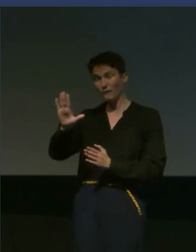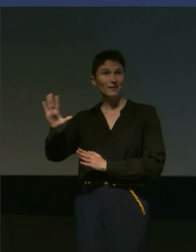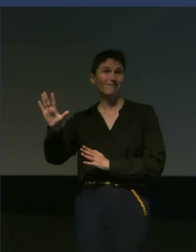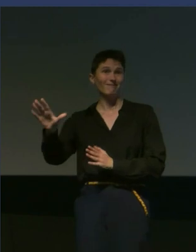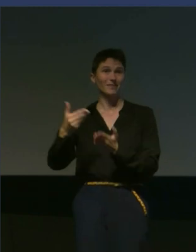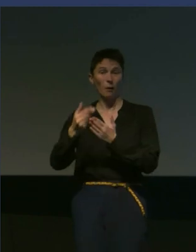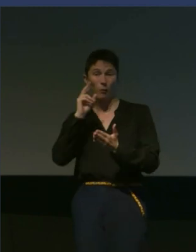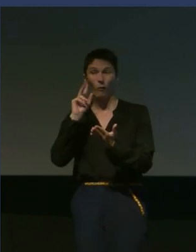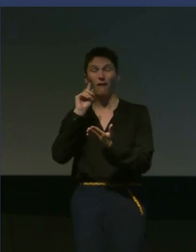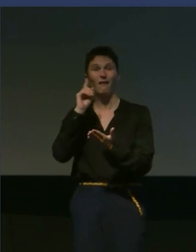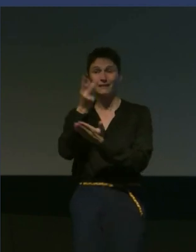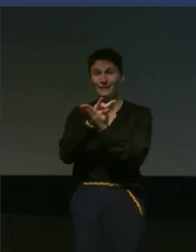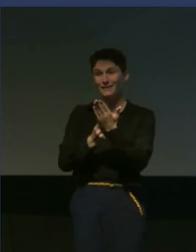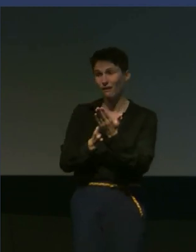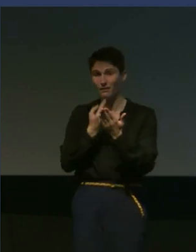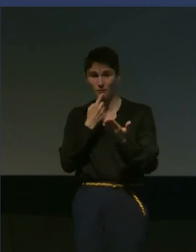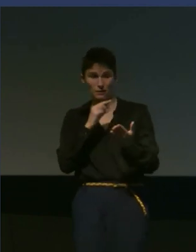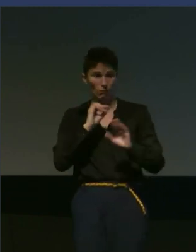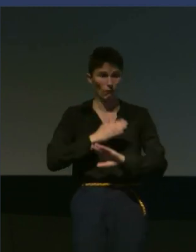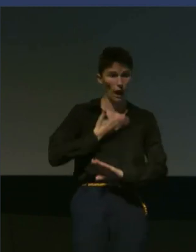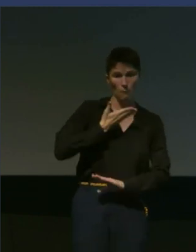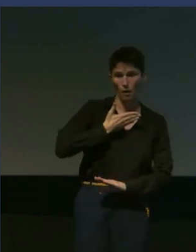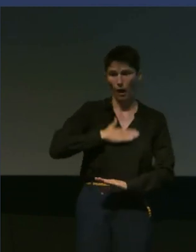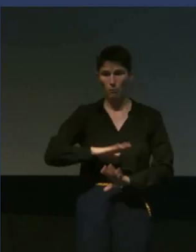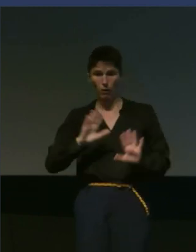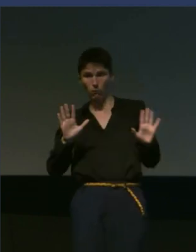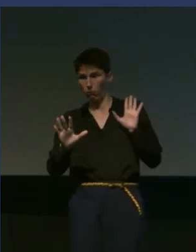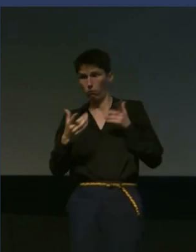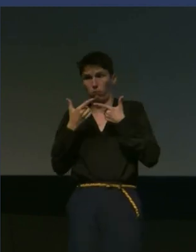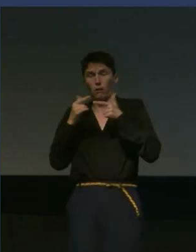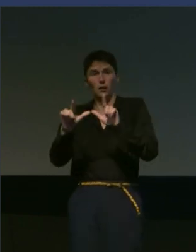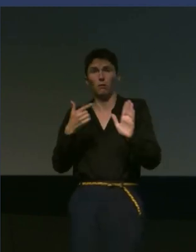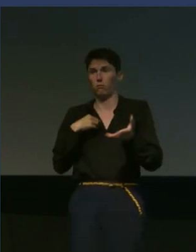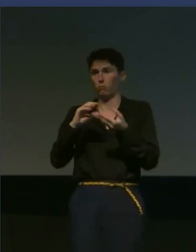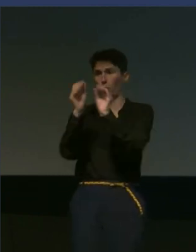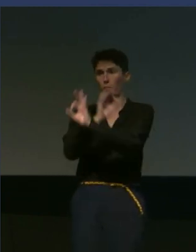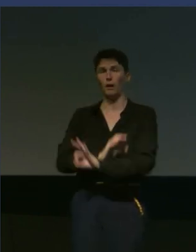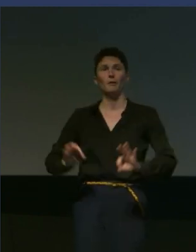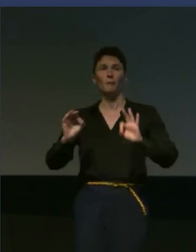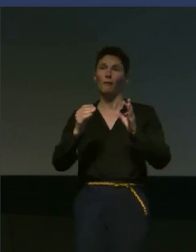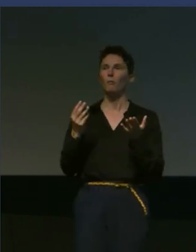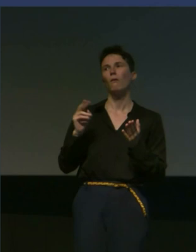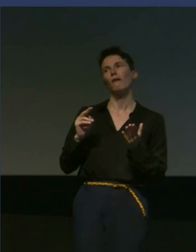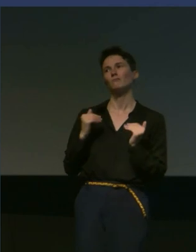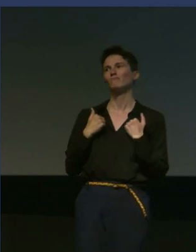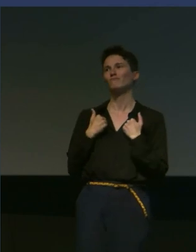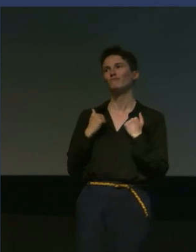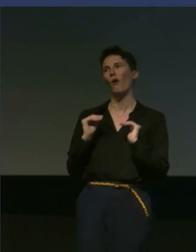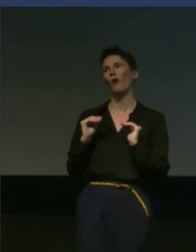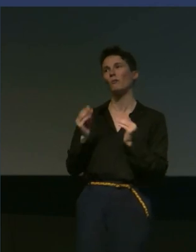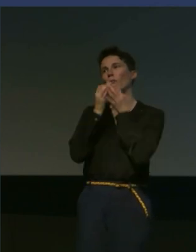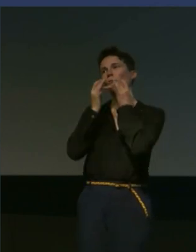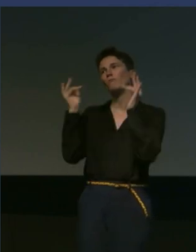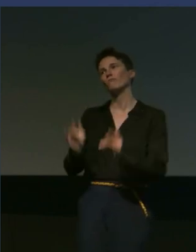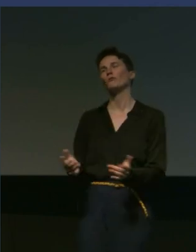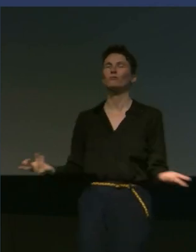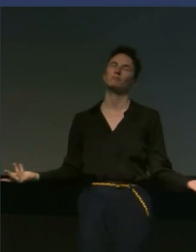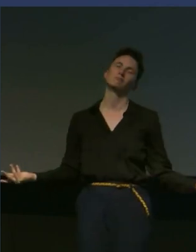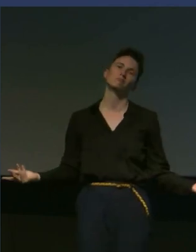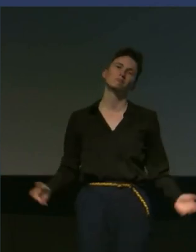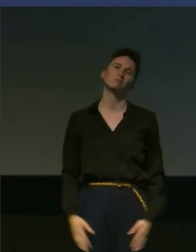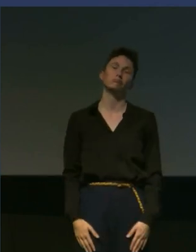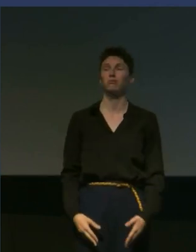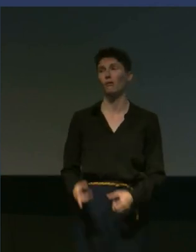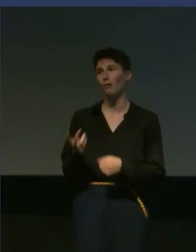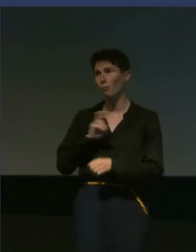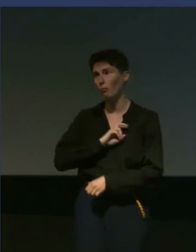Donc, on l'aime pas. Moi, tout va bien. Il n'y a pas de problème avec ça. Mais du coup, je suis un peu déçue parce que c'est pas très, voilà, ça me fait pas